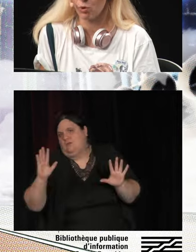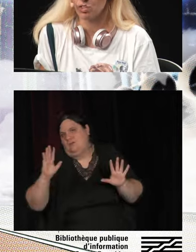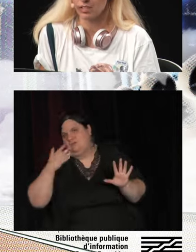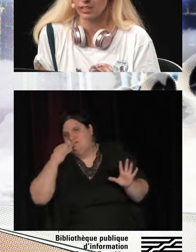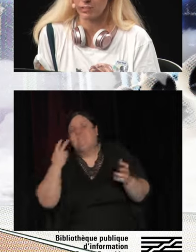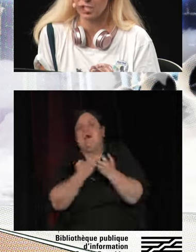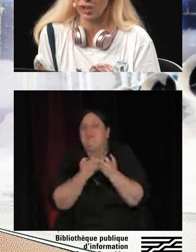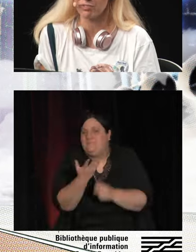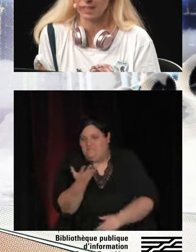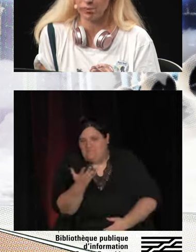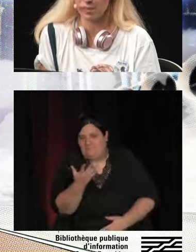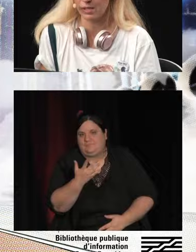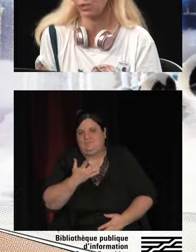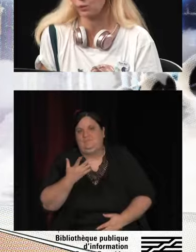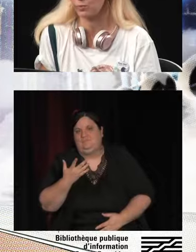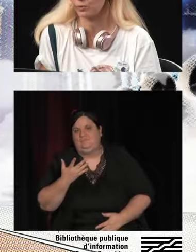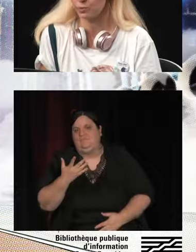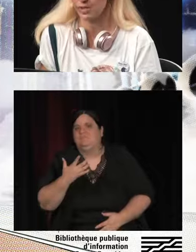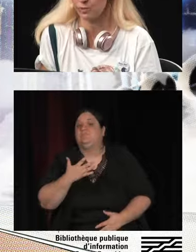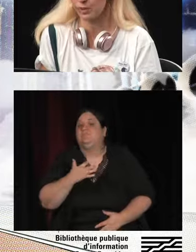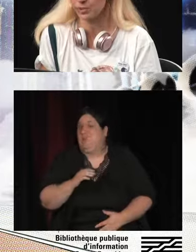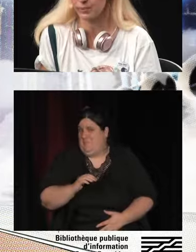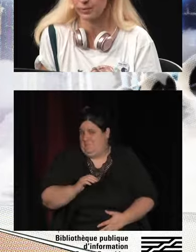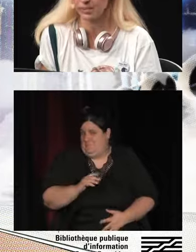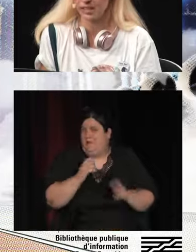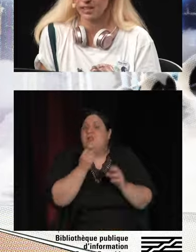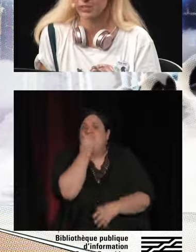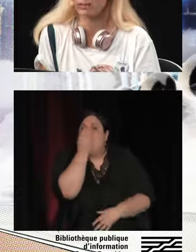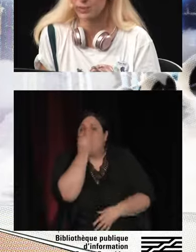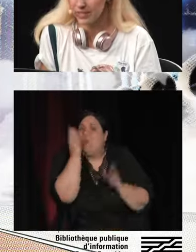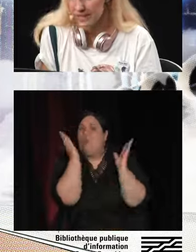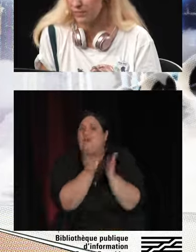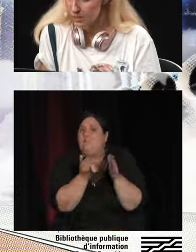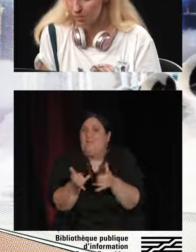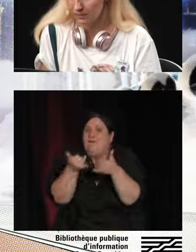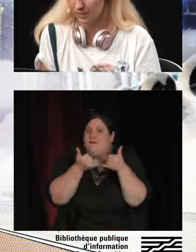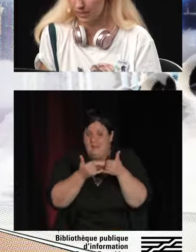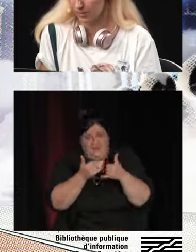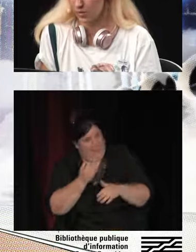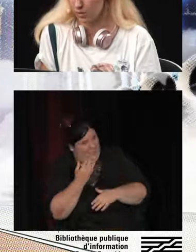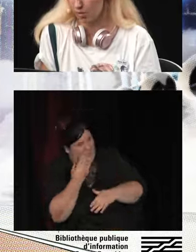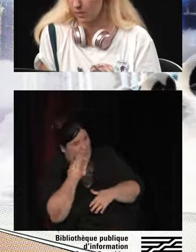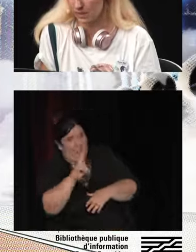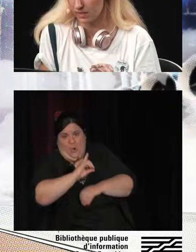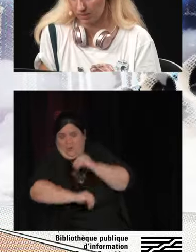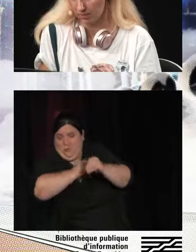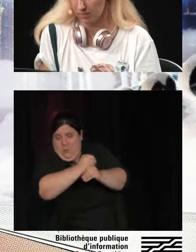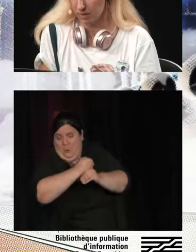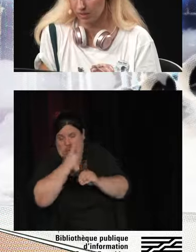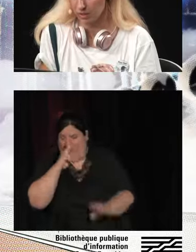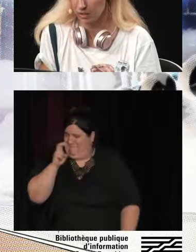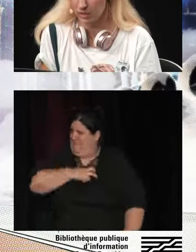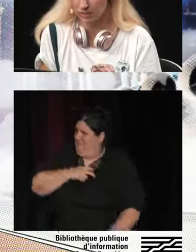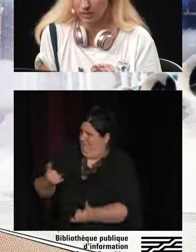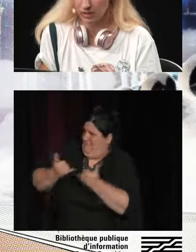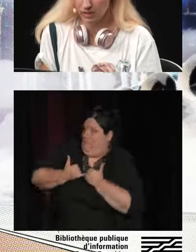Clairement, le jour où j'ai enfin eu le record du monde, donc sur la Flower Cup, en termes de satisfaction, parce que j'y ai passé pas